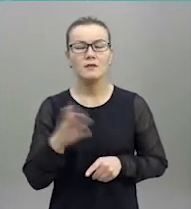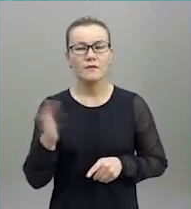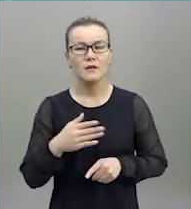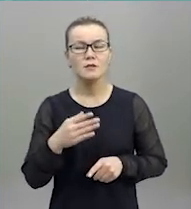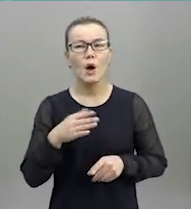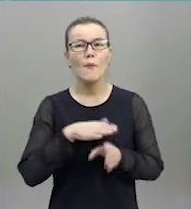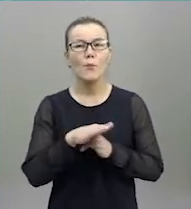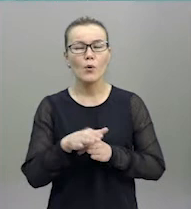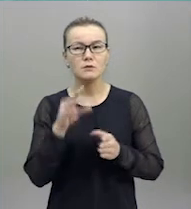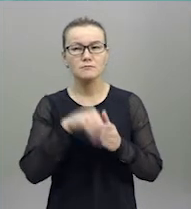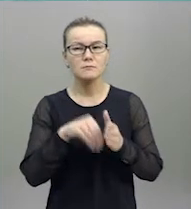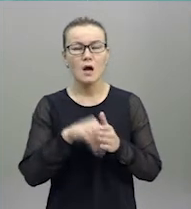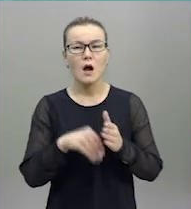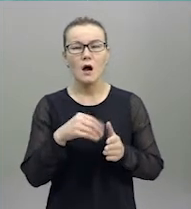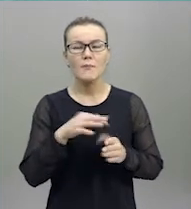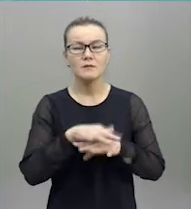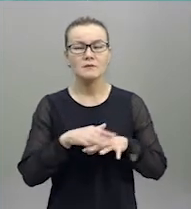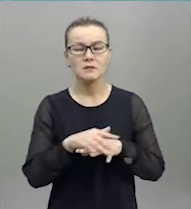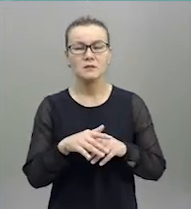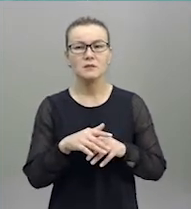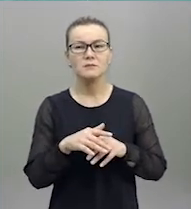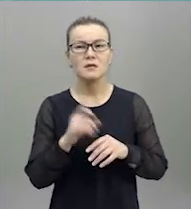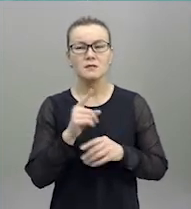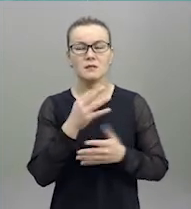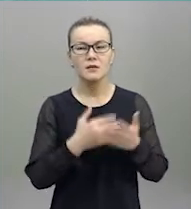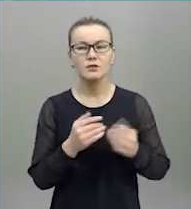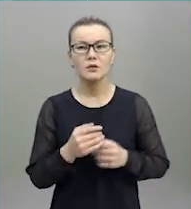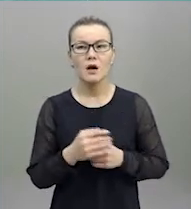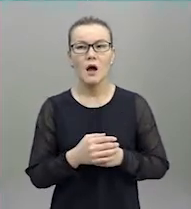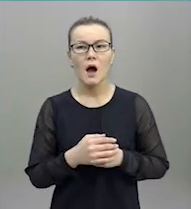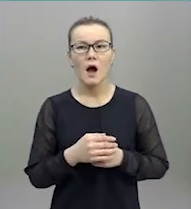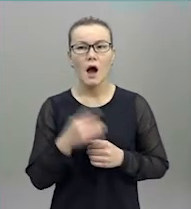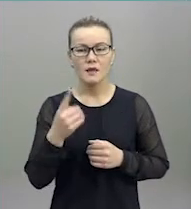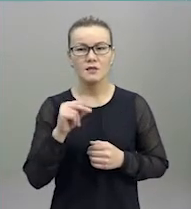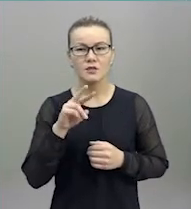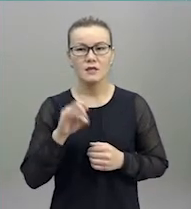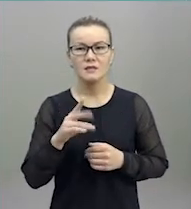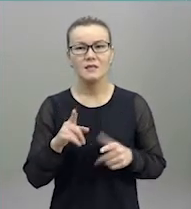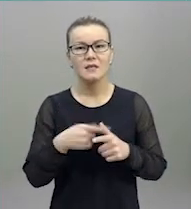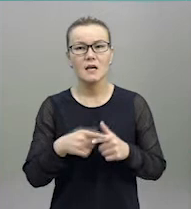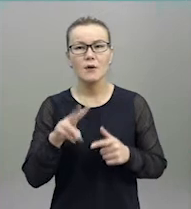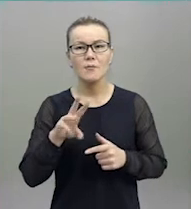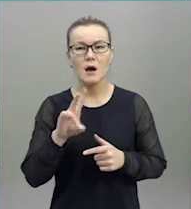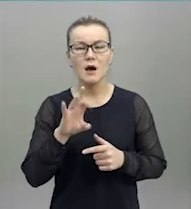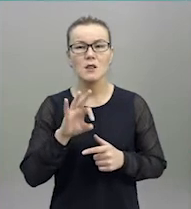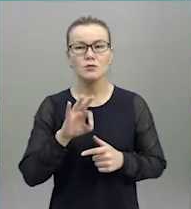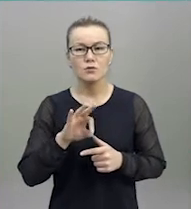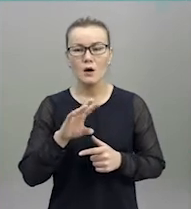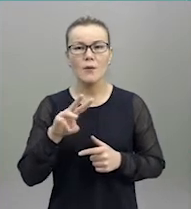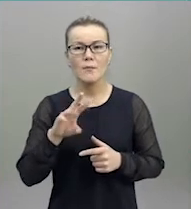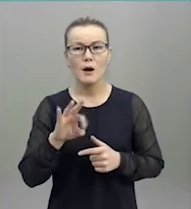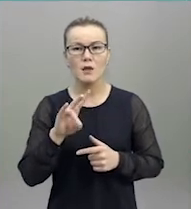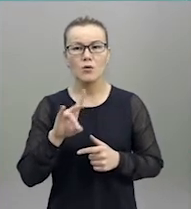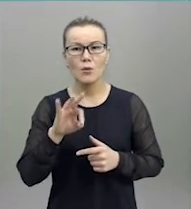математический словарный запас новыми терминами она члены или мономы это многочлен и